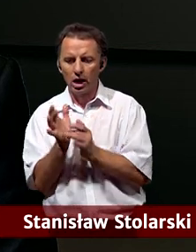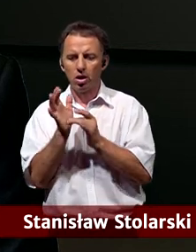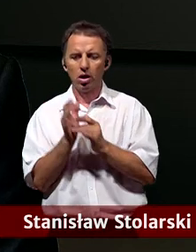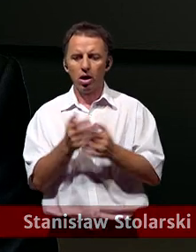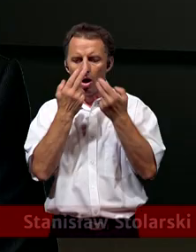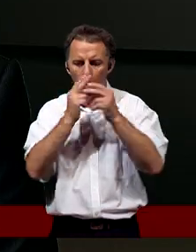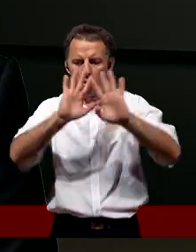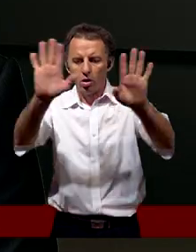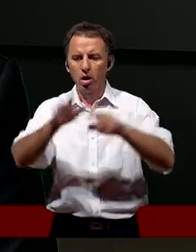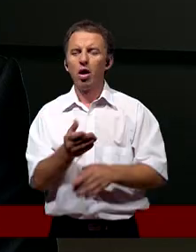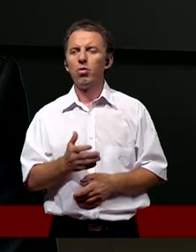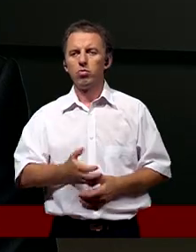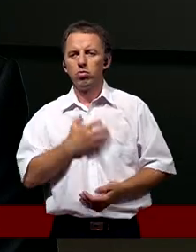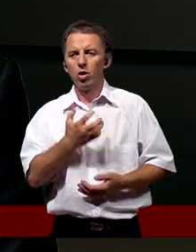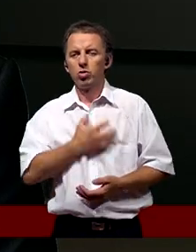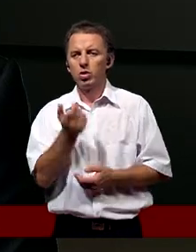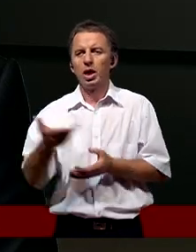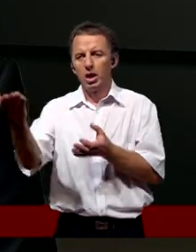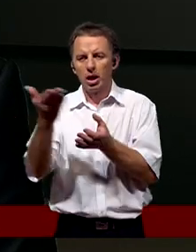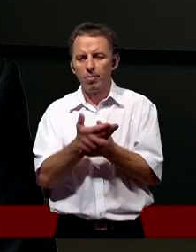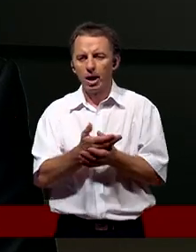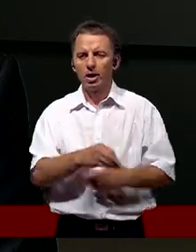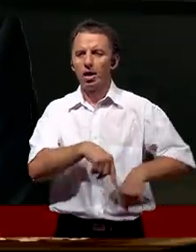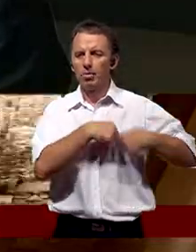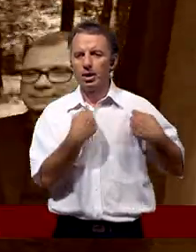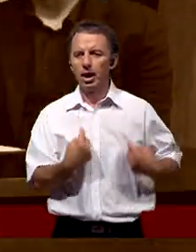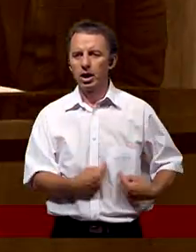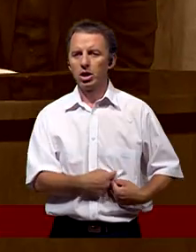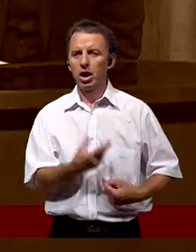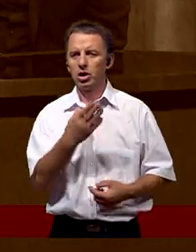Jezus okazywał współczucie. Zapraszam serdecznie.